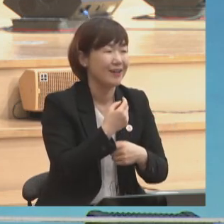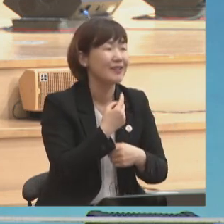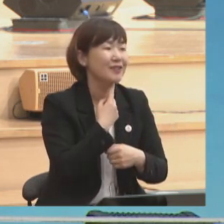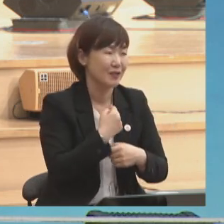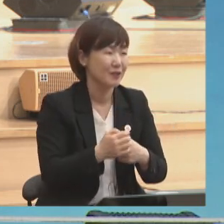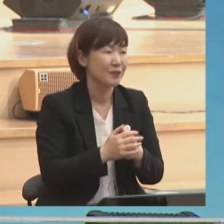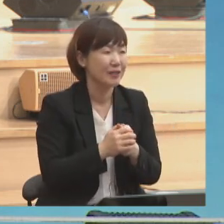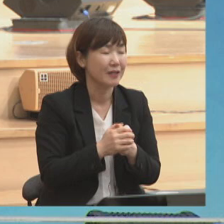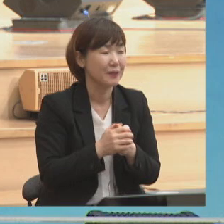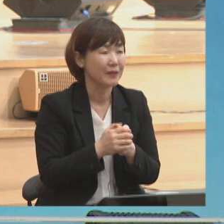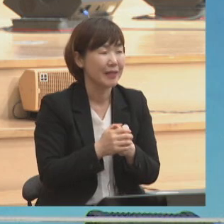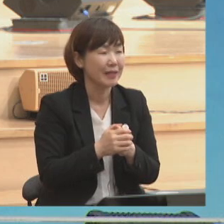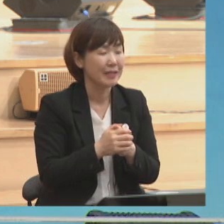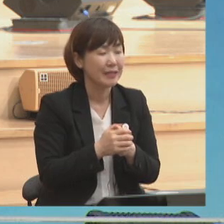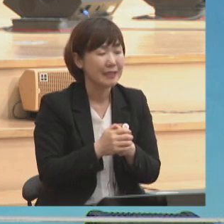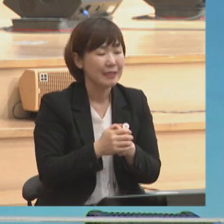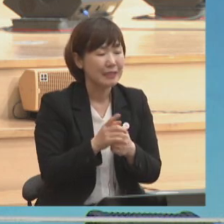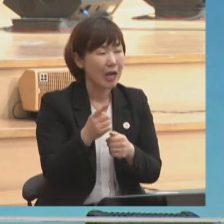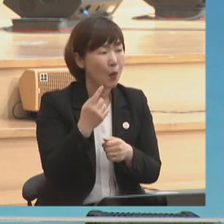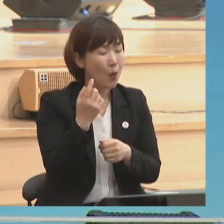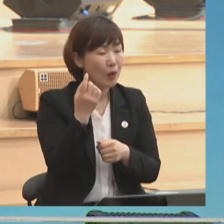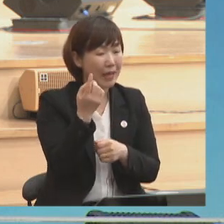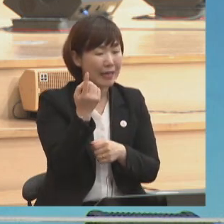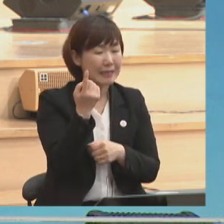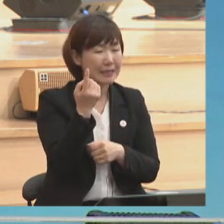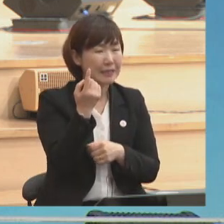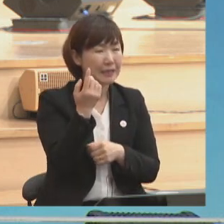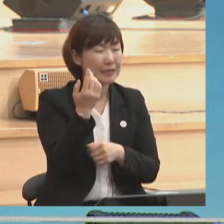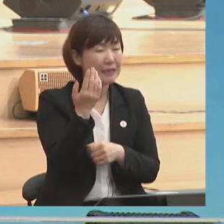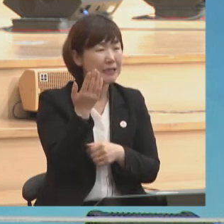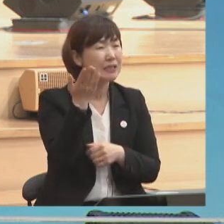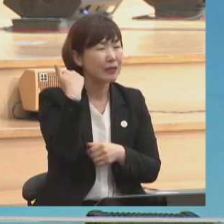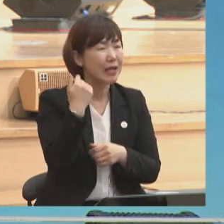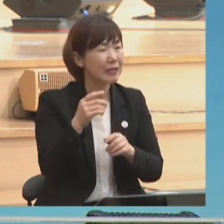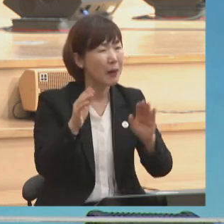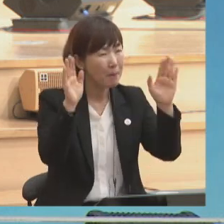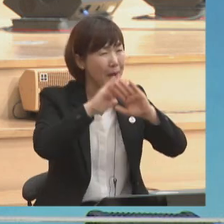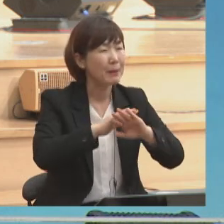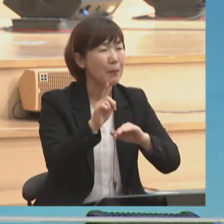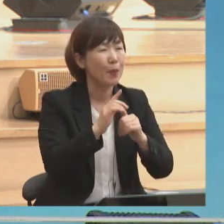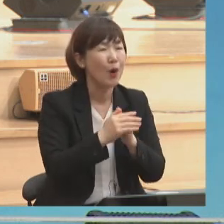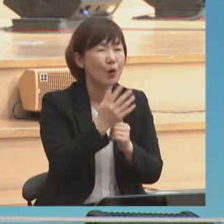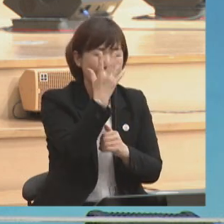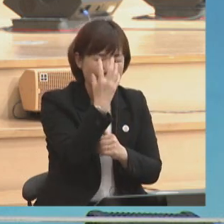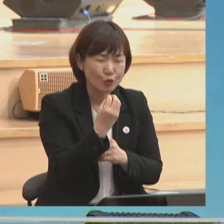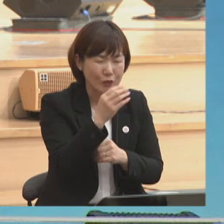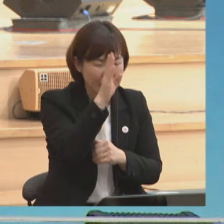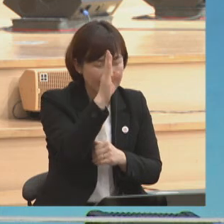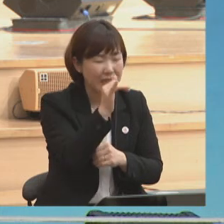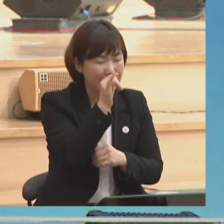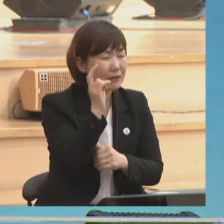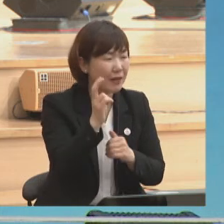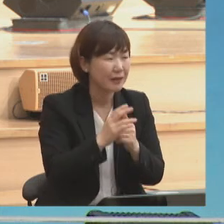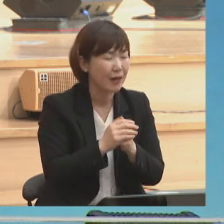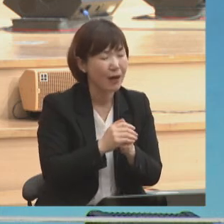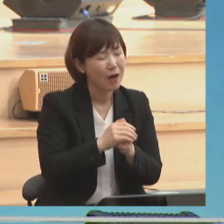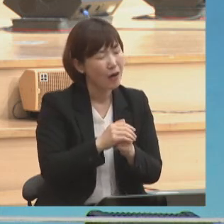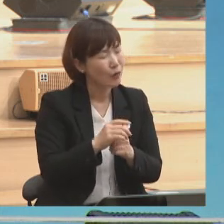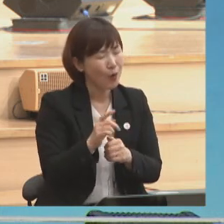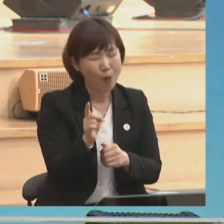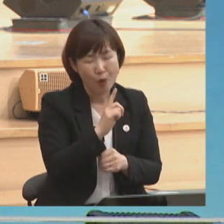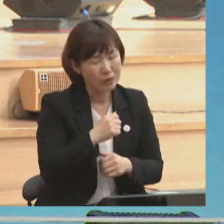지난밤 우울증도 있고 좀 그러셨던가 봐요. 도저히 살 수가 없어서 아내를